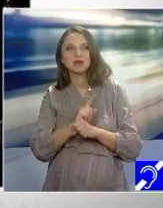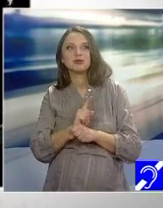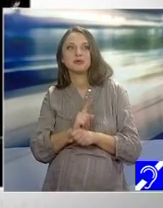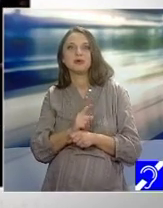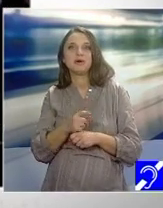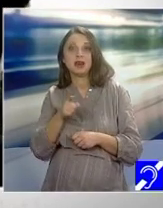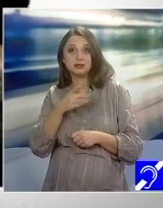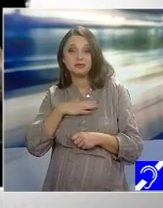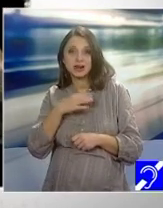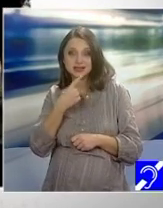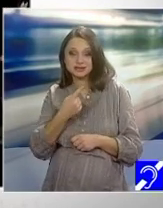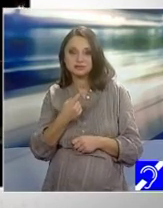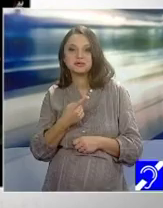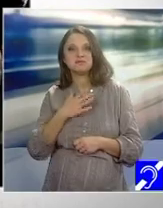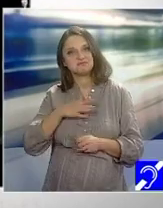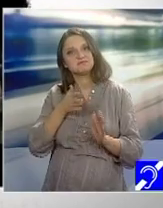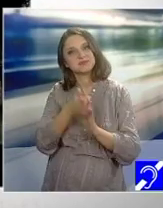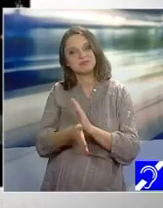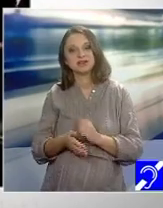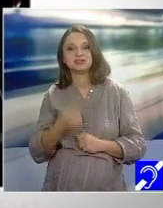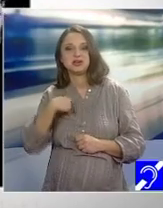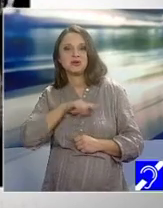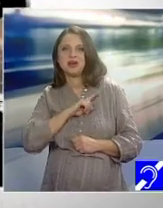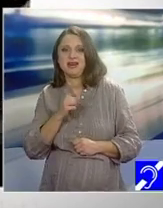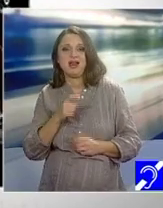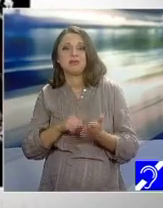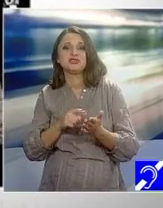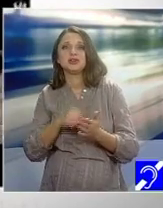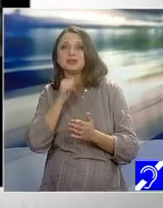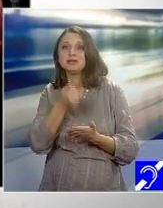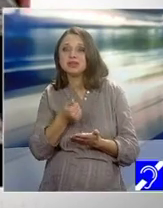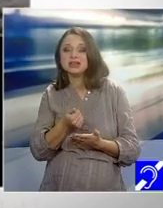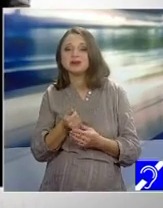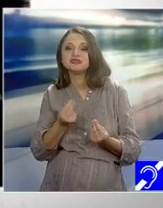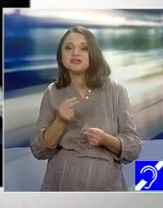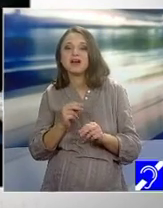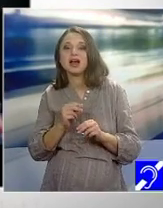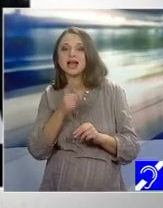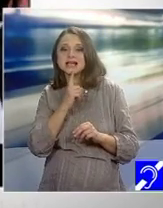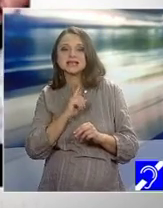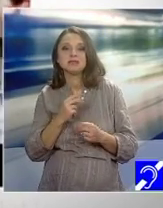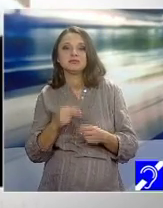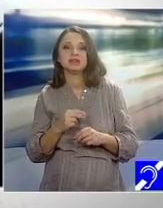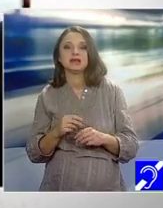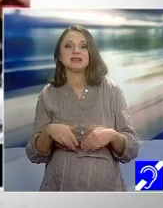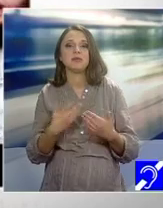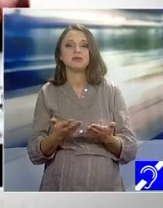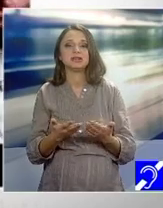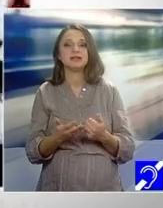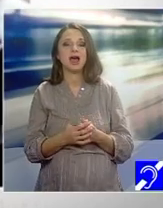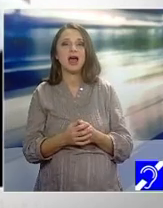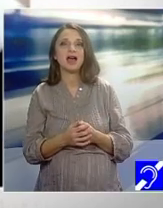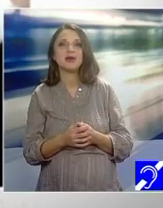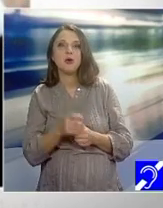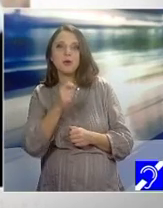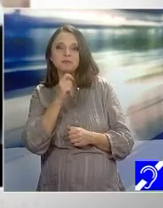atunci eu o să vreau să se implice. Pentru că noi n-am cerut mult de la oameni, noi am cerut efectiv gesturi simple. Dă o acadea unui băiețel pe stradă să zâmbească sau